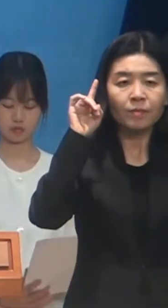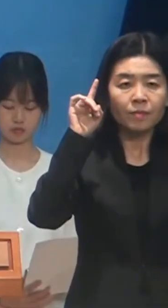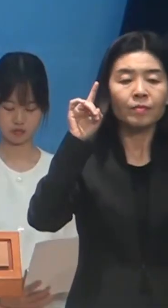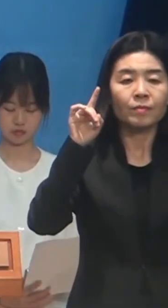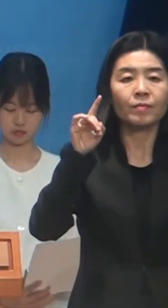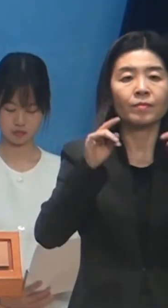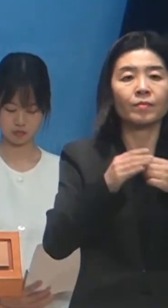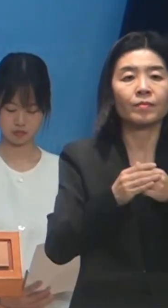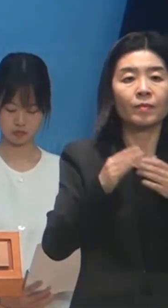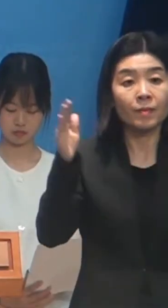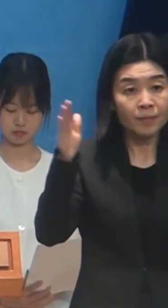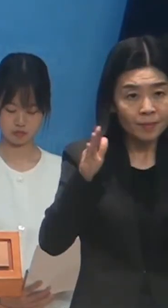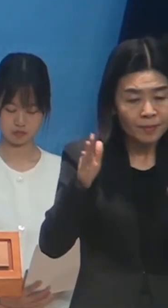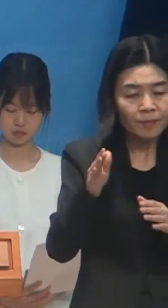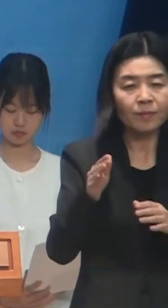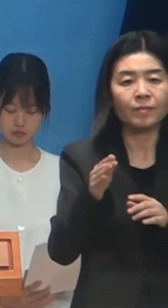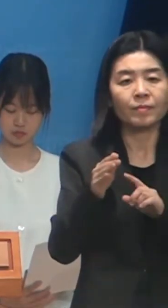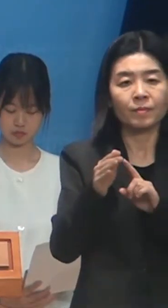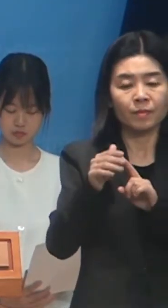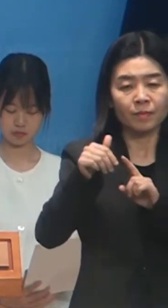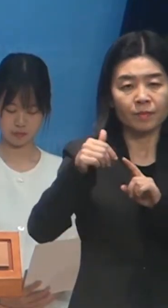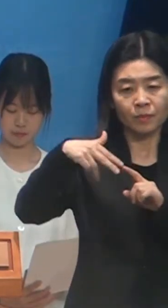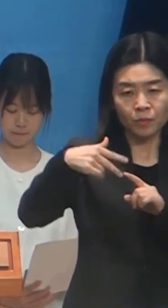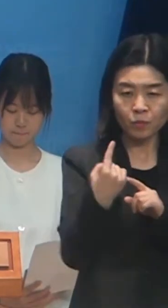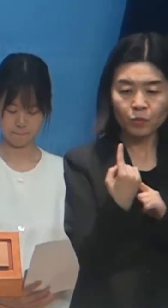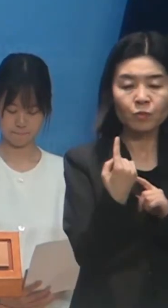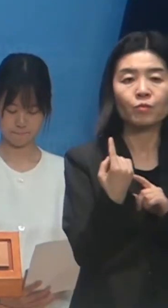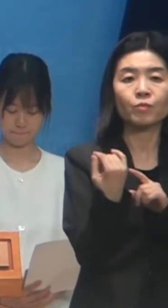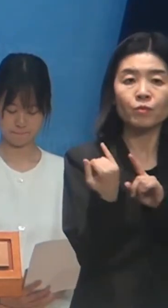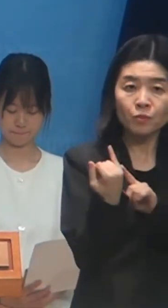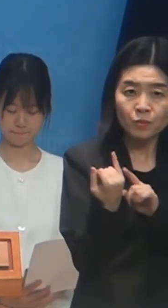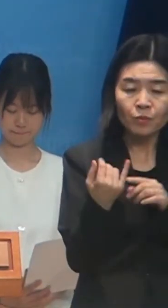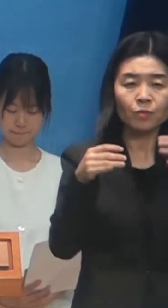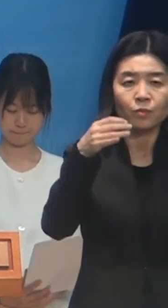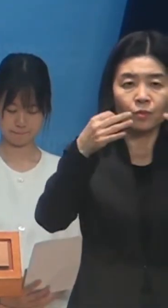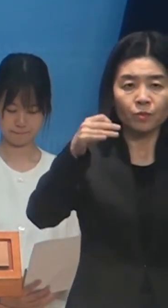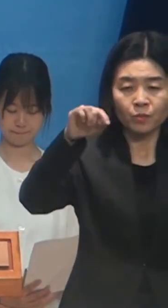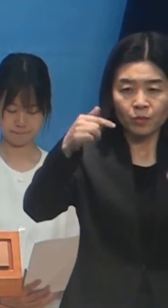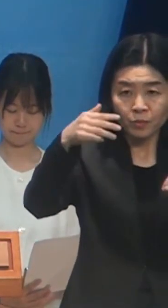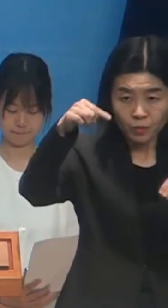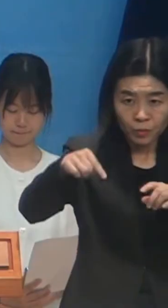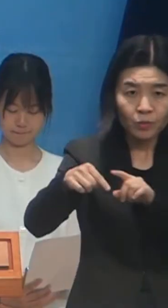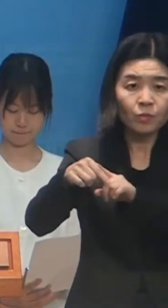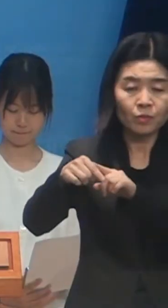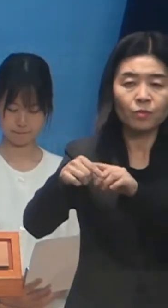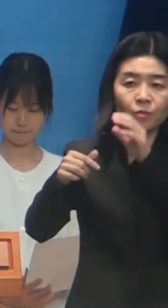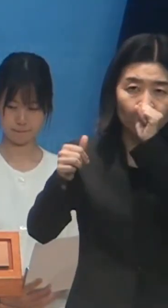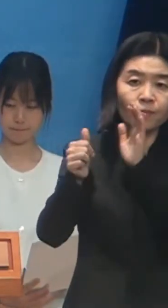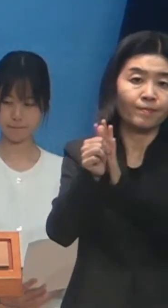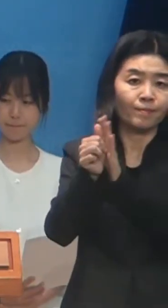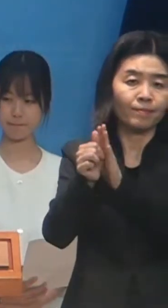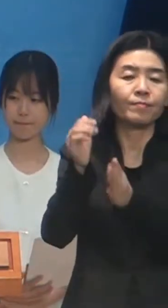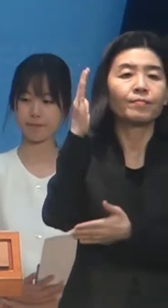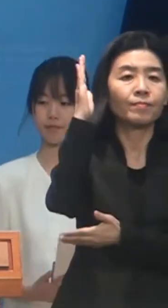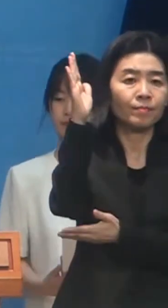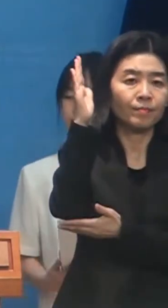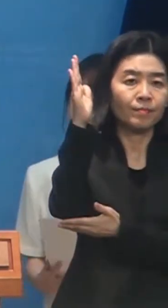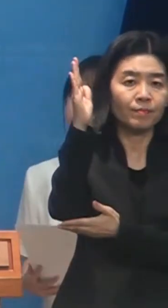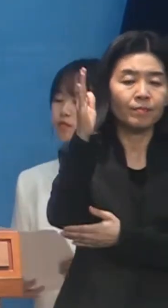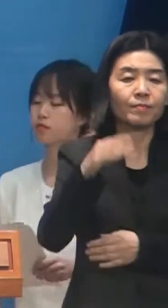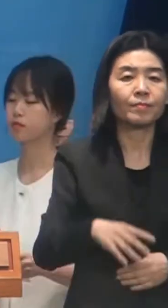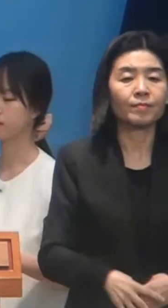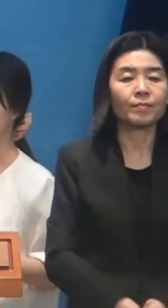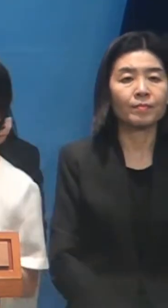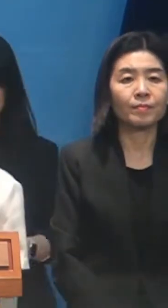환경조경 디자인학과에서 재학 중인 조소연 청년께서 김문수 후보에 대한 지지 발언을 이어가겠습니다.